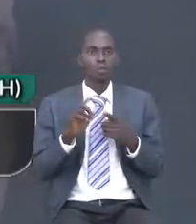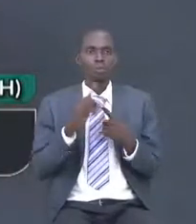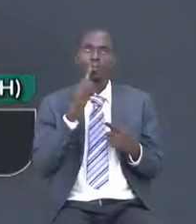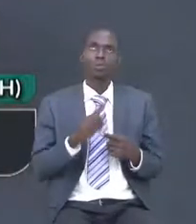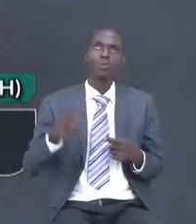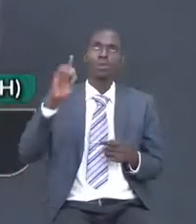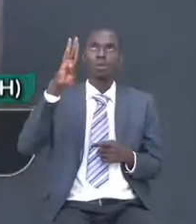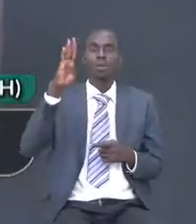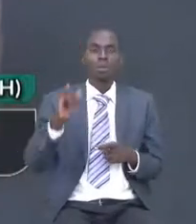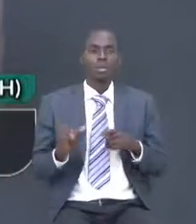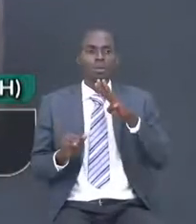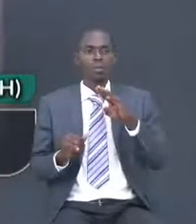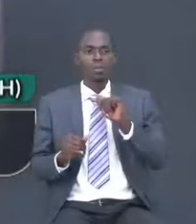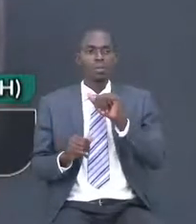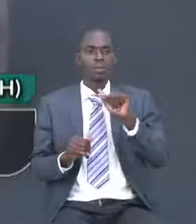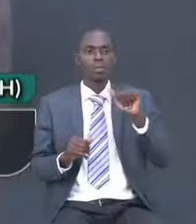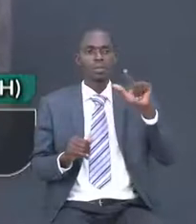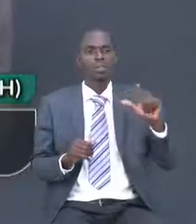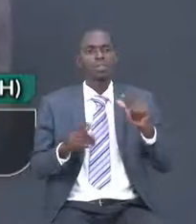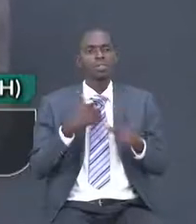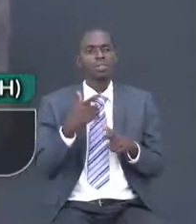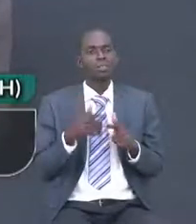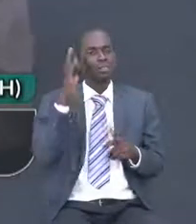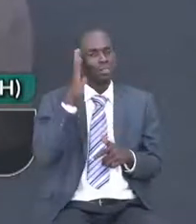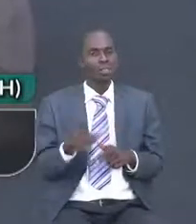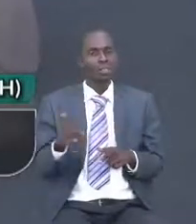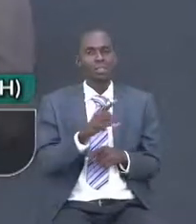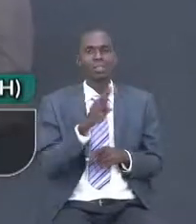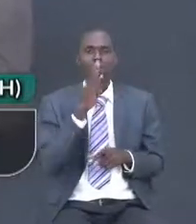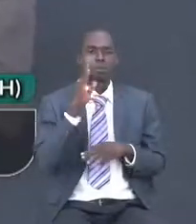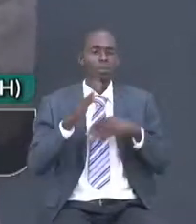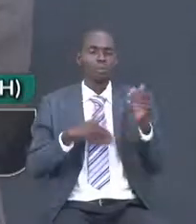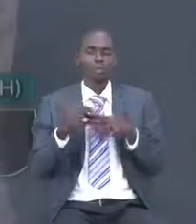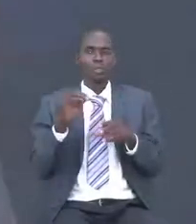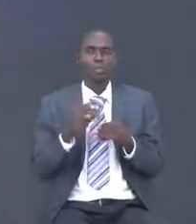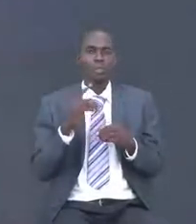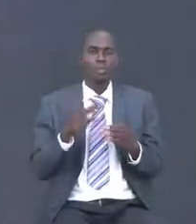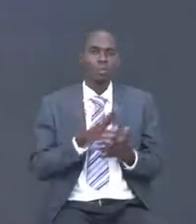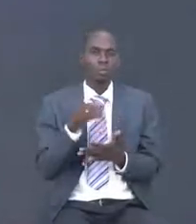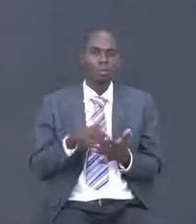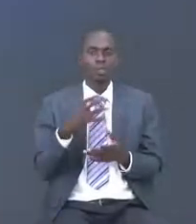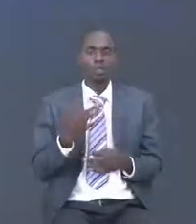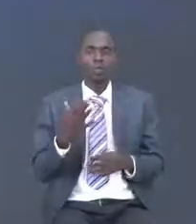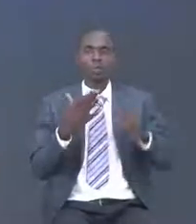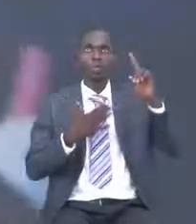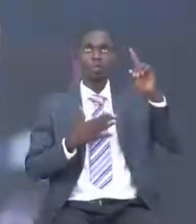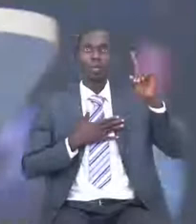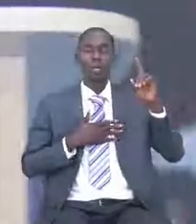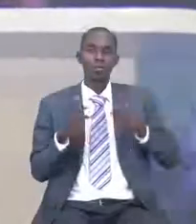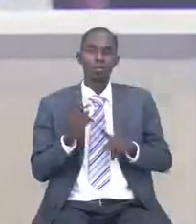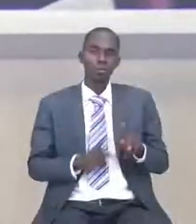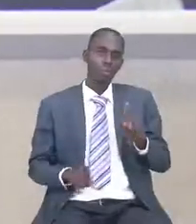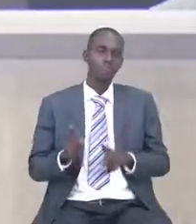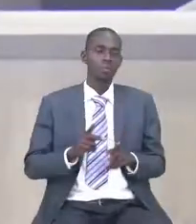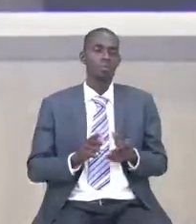peuple à jurer par Baal, alors ils jouiront du bonheur au milieu